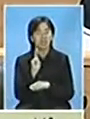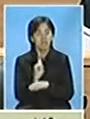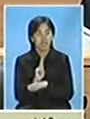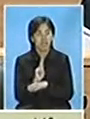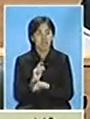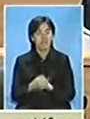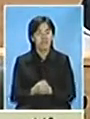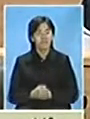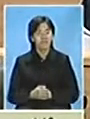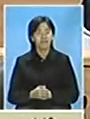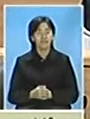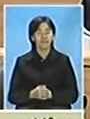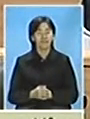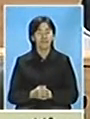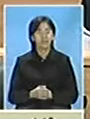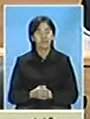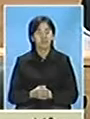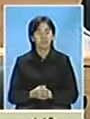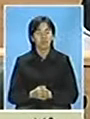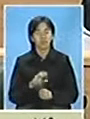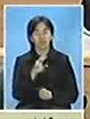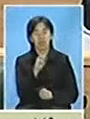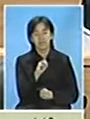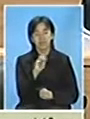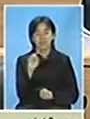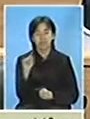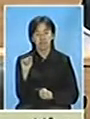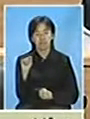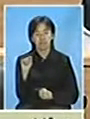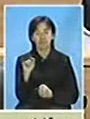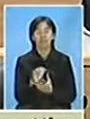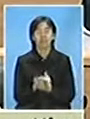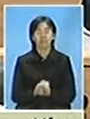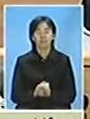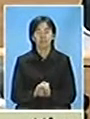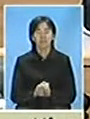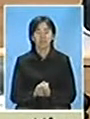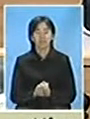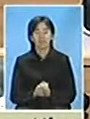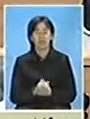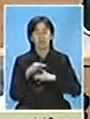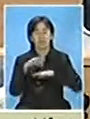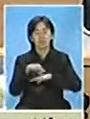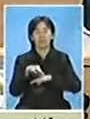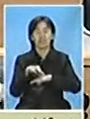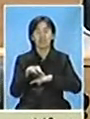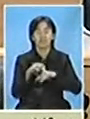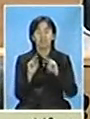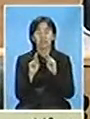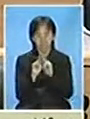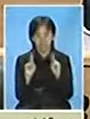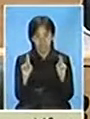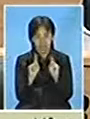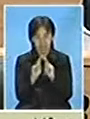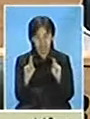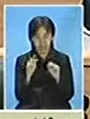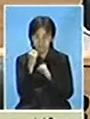คารพว่าในมาตรา20เนี่ยเรื่องวาระการดำรงตำแหน่งของกรรม